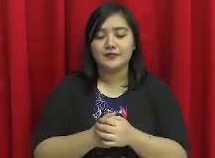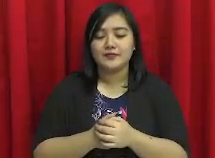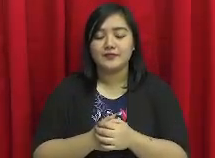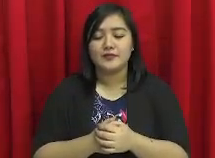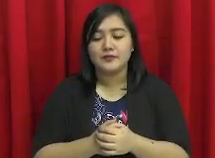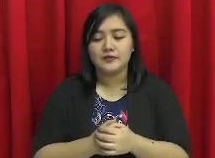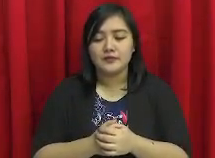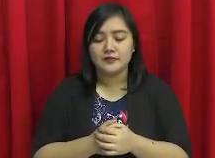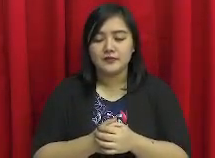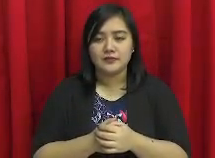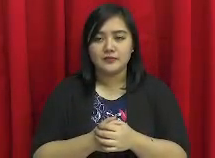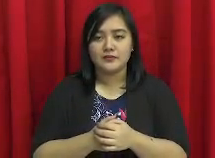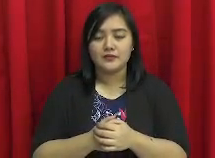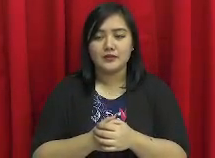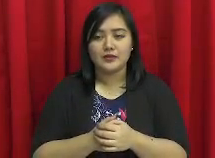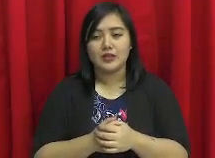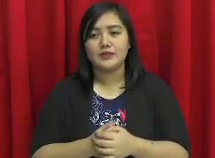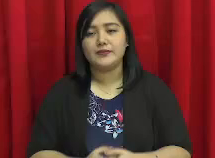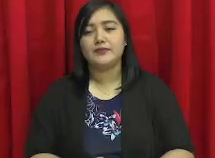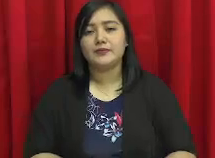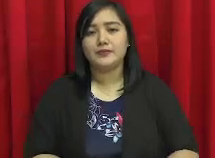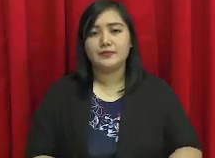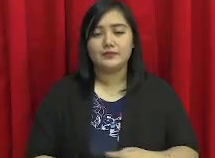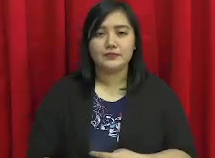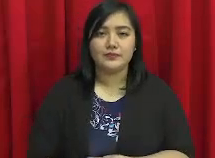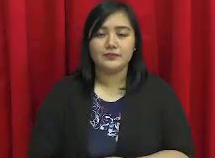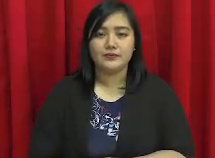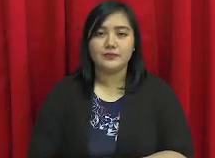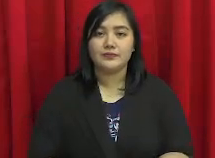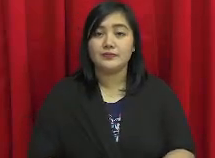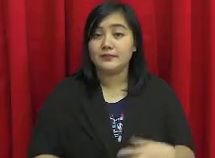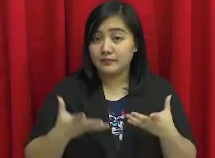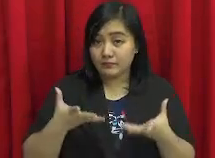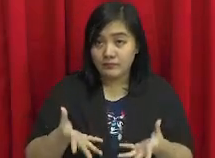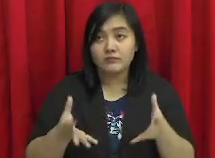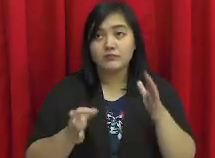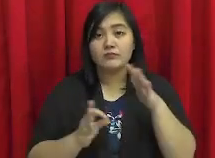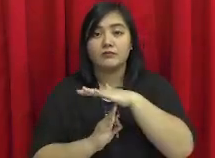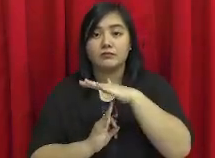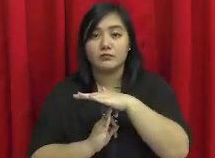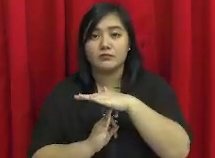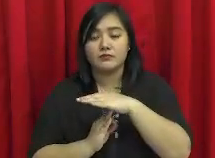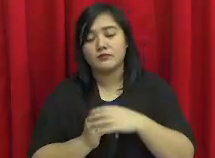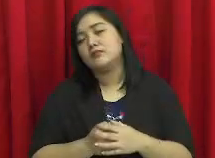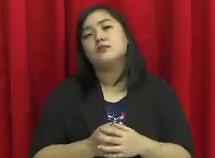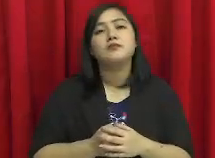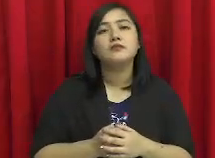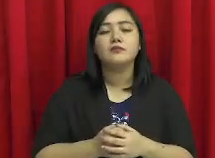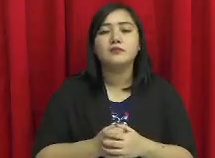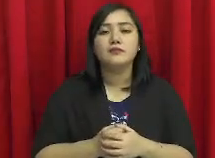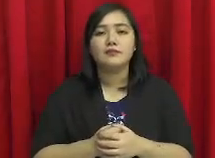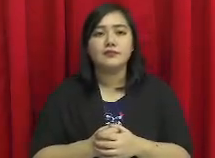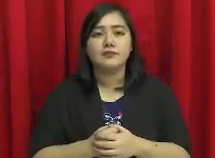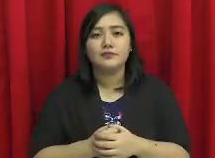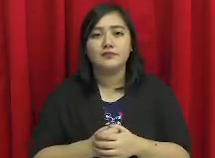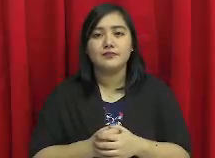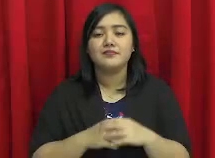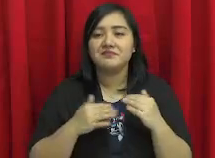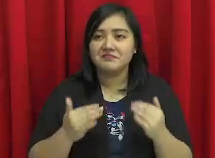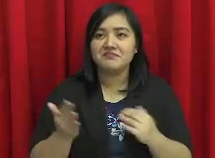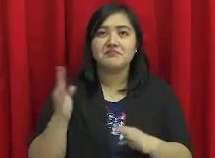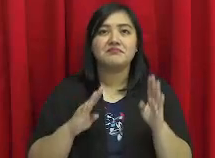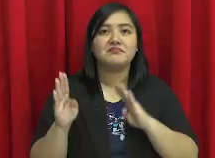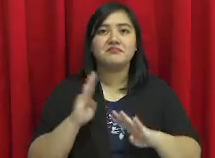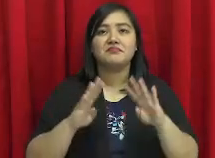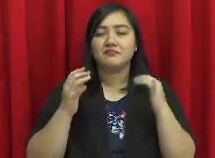natin dito. Ito sinasabi nga namin, Sir Conrad, pundasyon na ito. Yes. You see? Pagdating sa mga anak, wala na. Yan ang problema ngayon. Yan